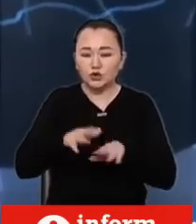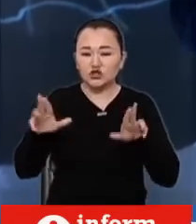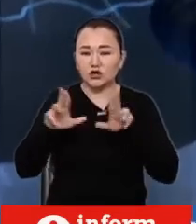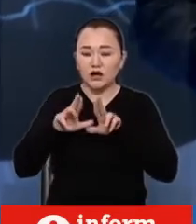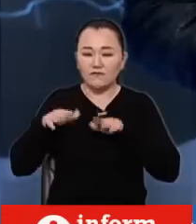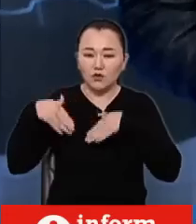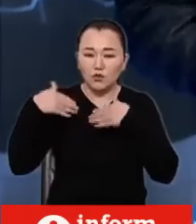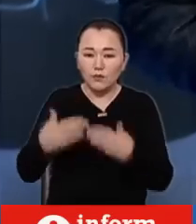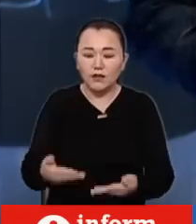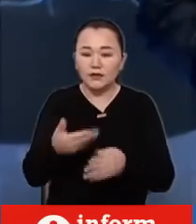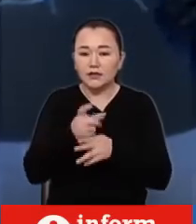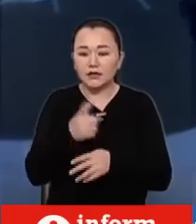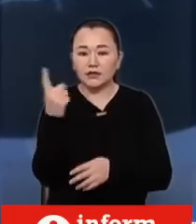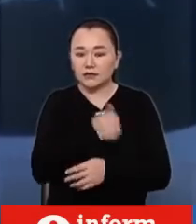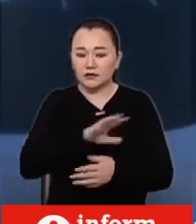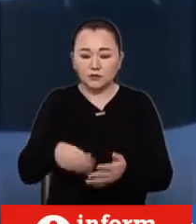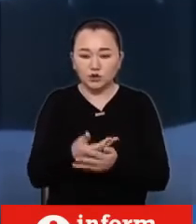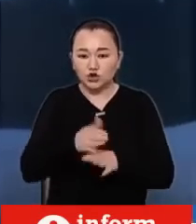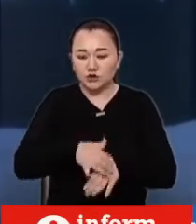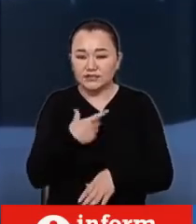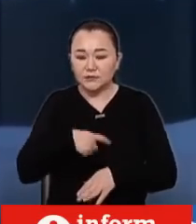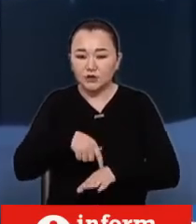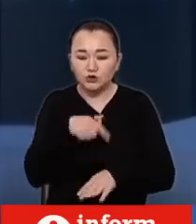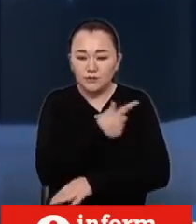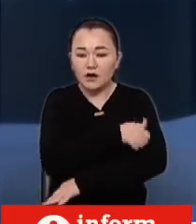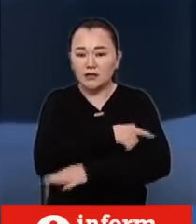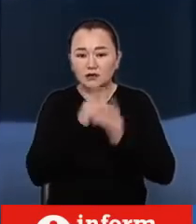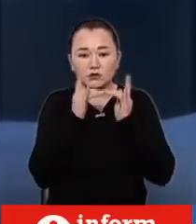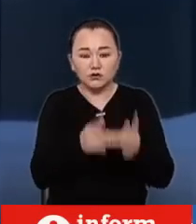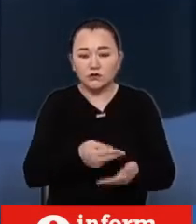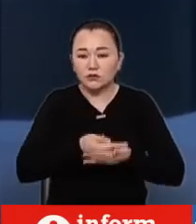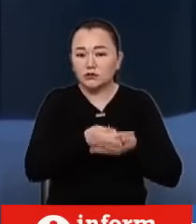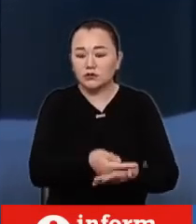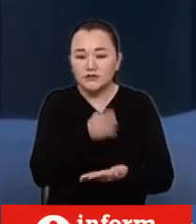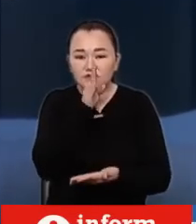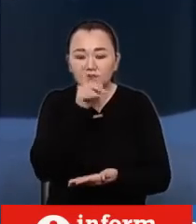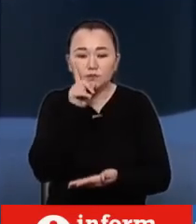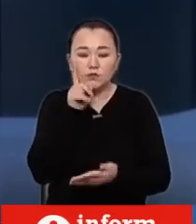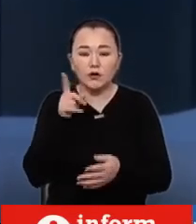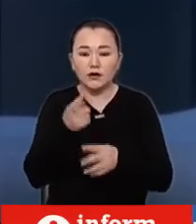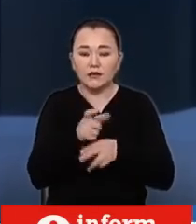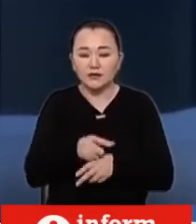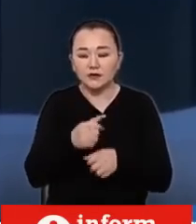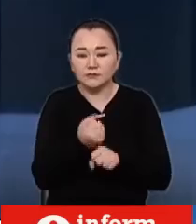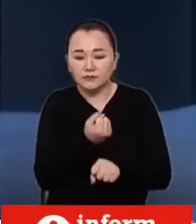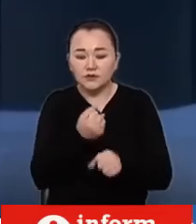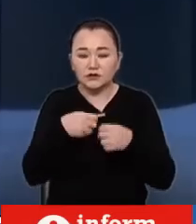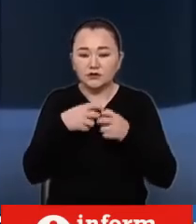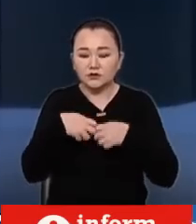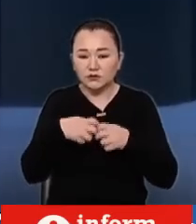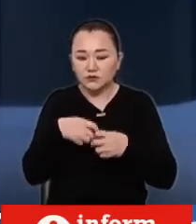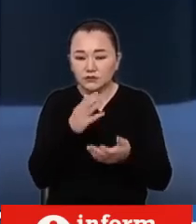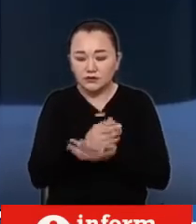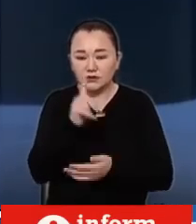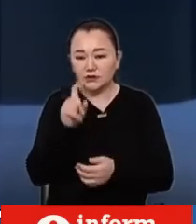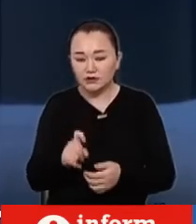оқушы бір аптадан бері ауыр халде жатыр. Аурухана төсегіне таңылған жеткіншектің жамбас пен омыртқа сүйектері сынған, тіпті